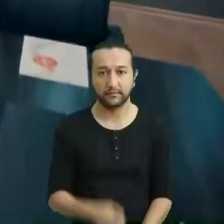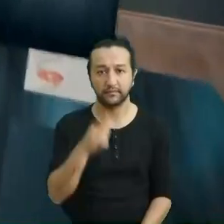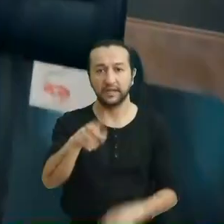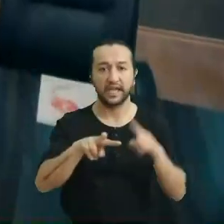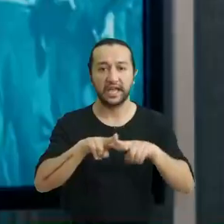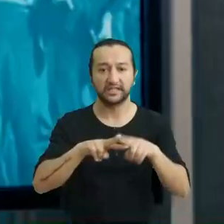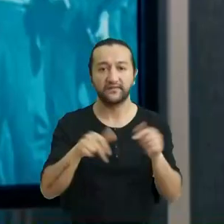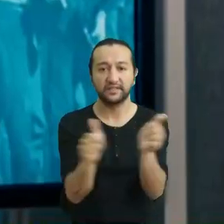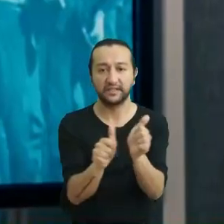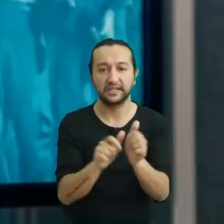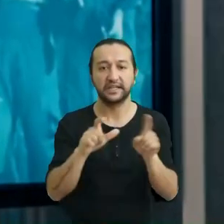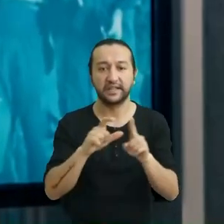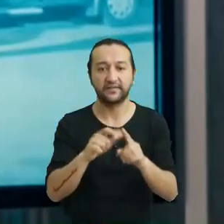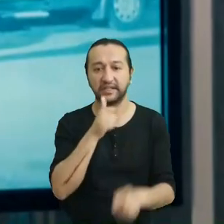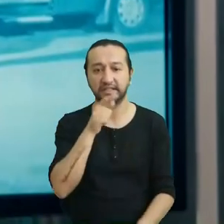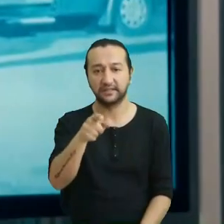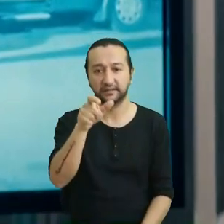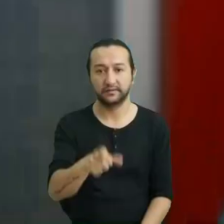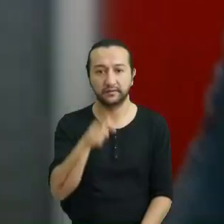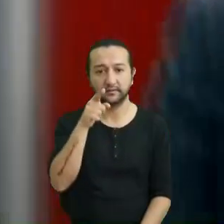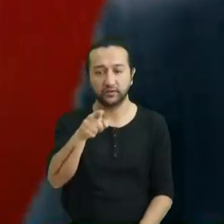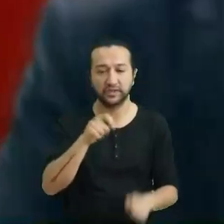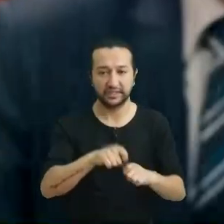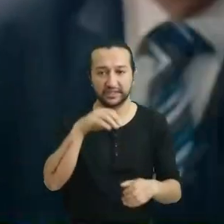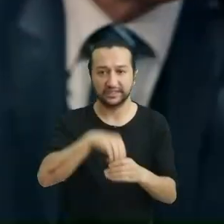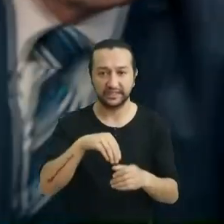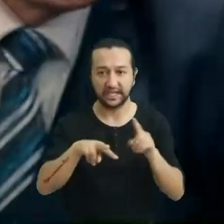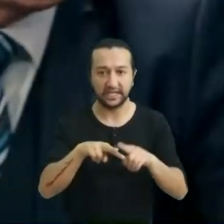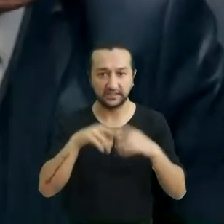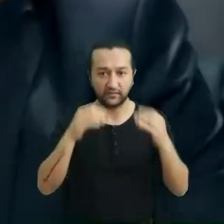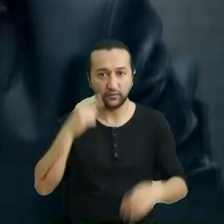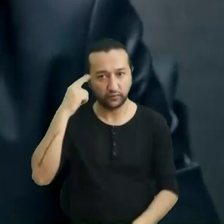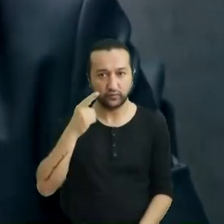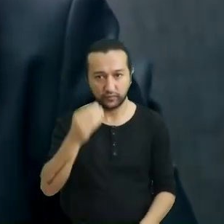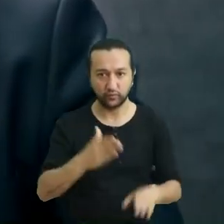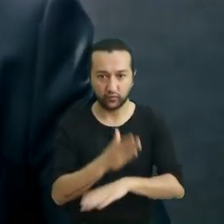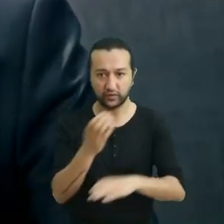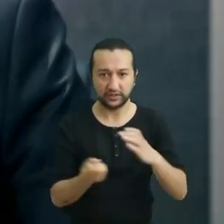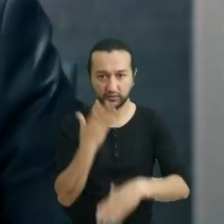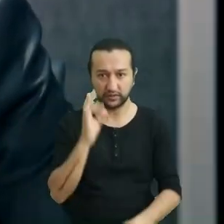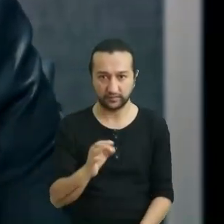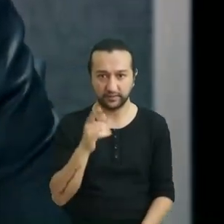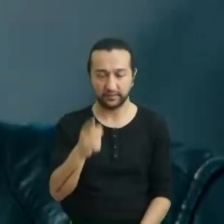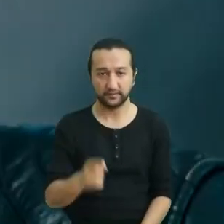Asaf'ın sağ kolu, Devran Çelik. Bu da işin içinde Asaf olduğu düşüncemizi doğruluyor.